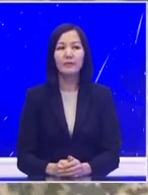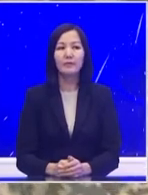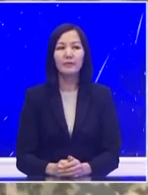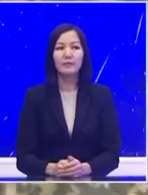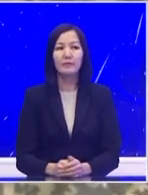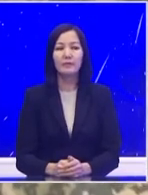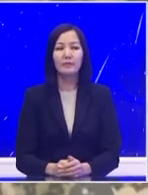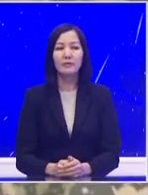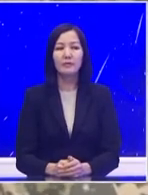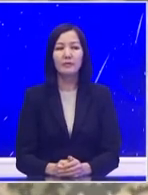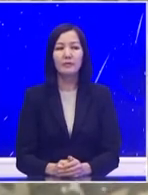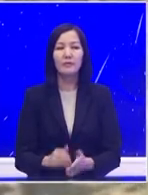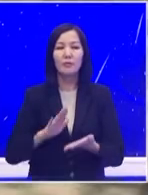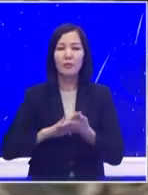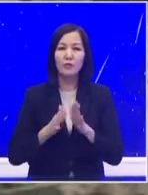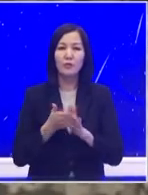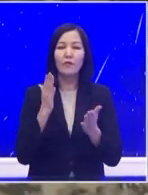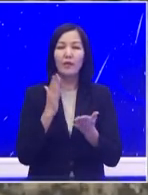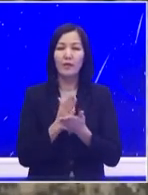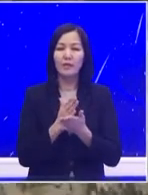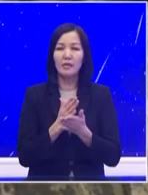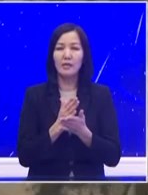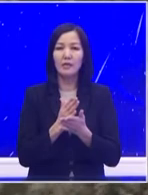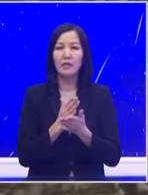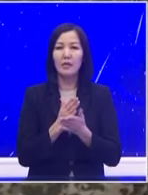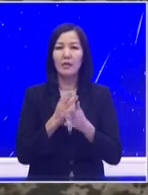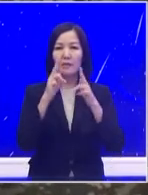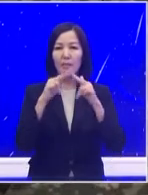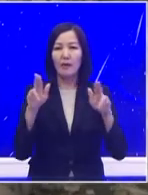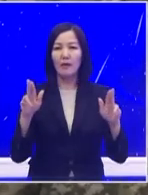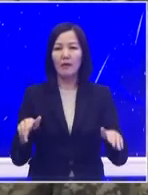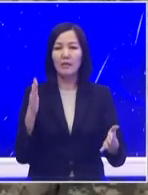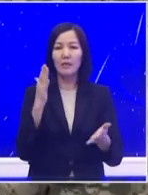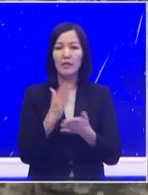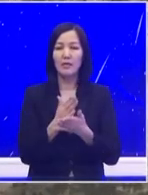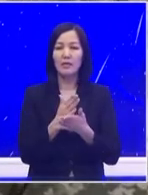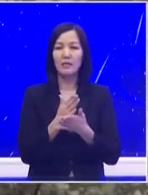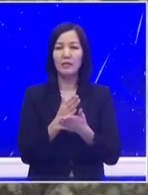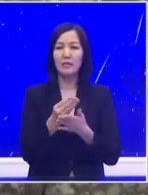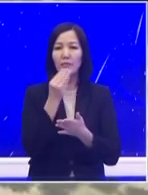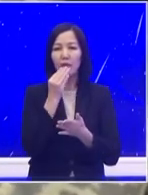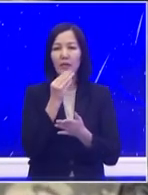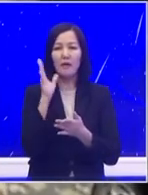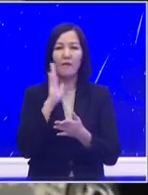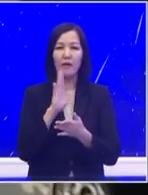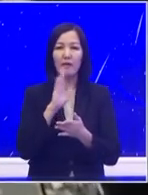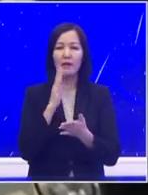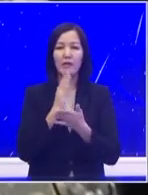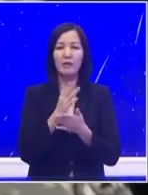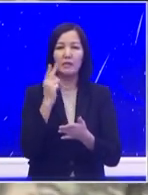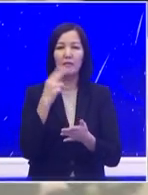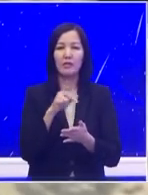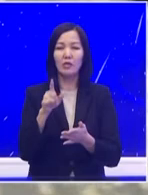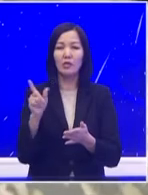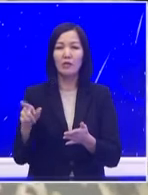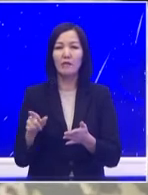Раз в сутки? Но условия есть? Условия. Сейчас палатки, все. Питание, вода. Питание, вода, все есть. 20 человек, они